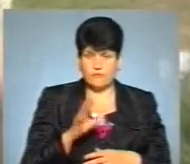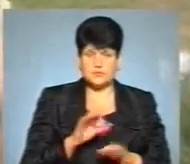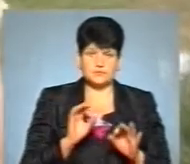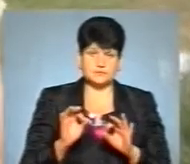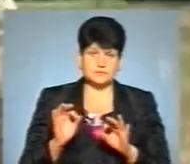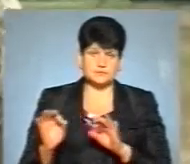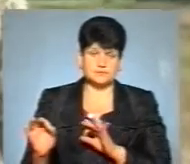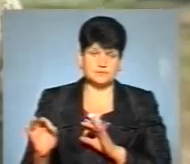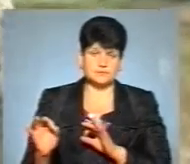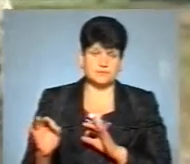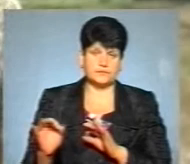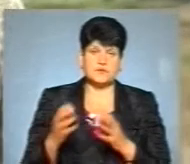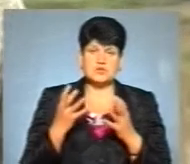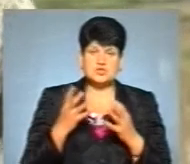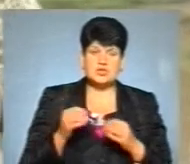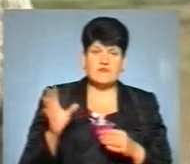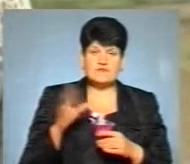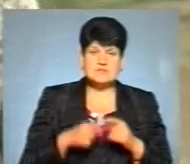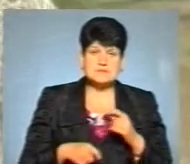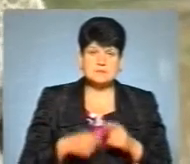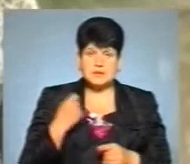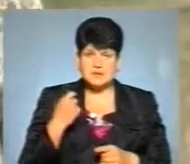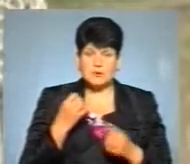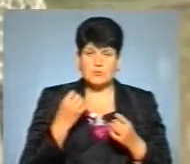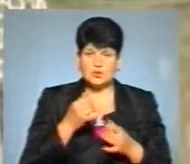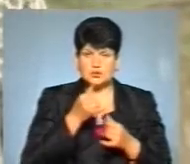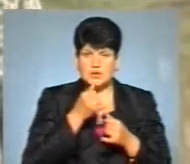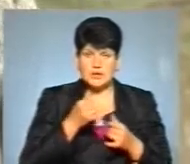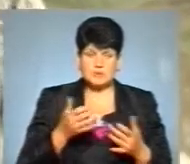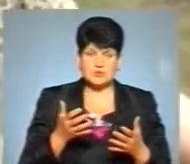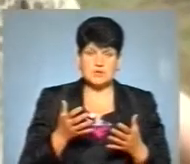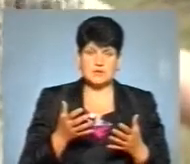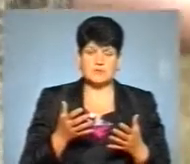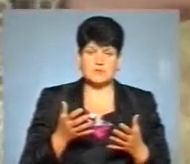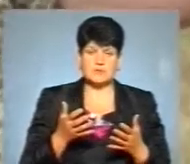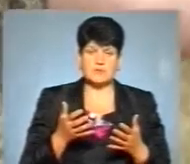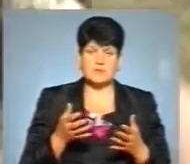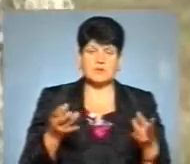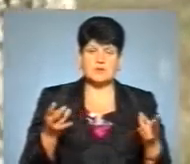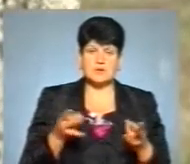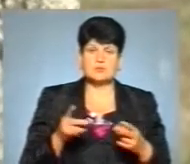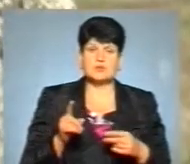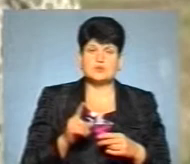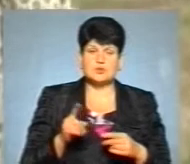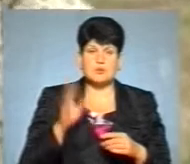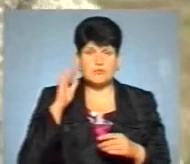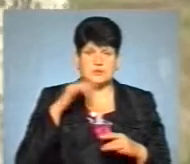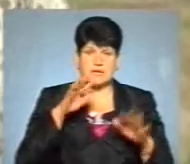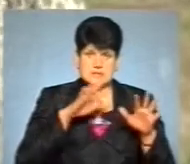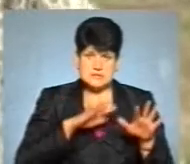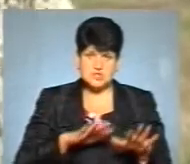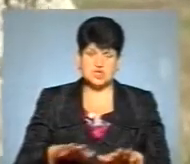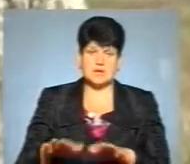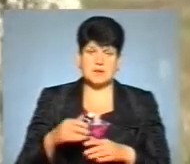все нормально. Ще всіх збитків просто неможливо. То так потрібно, щоб вода зійшла, щоб ми